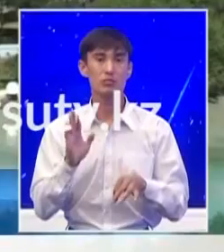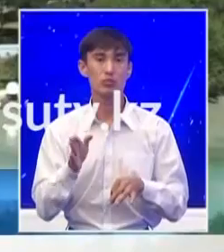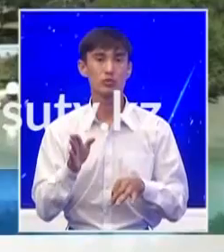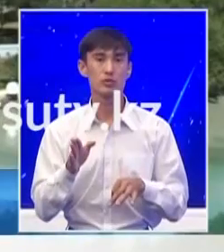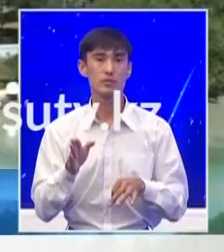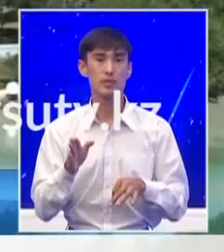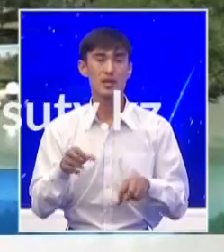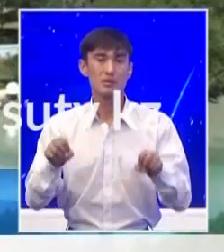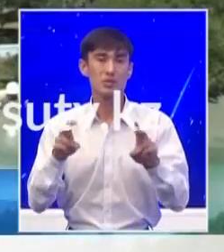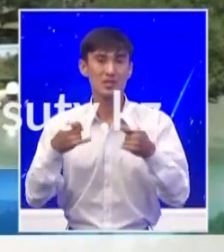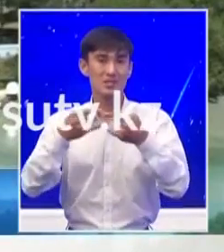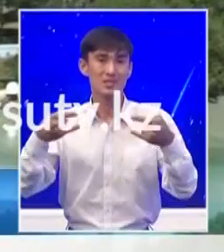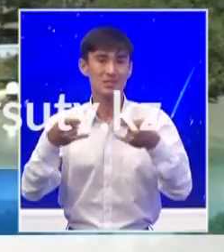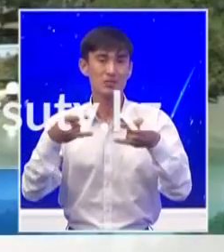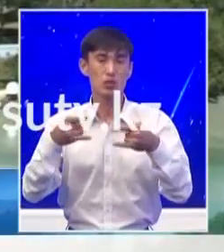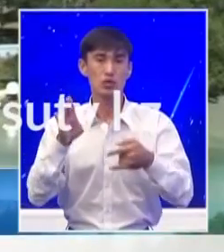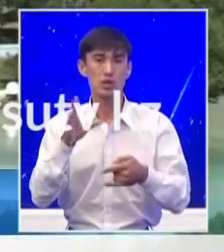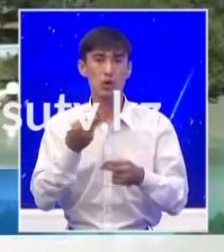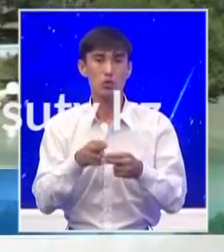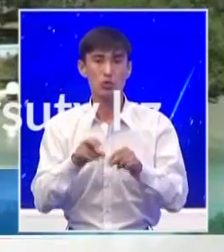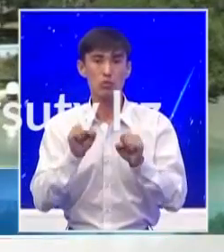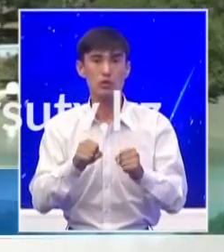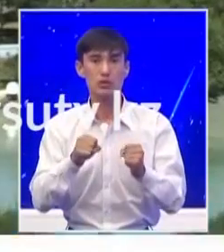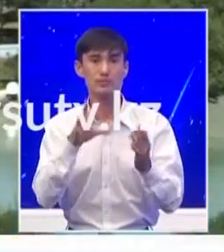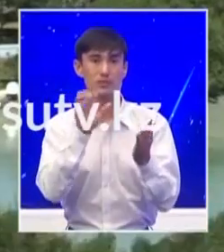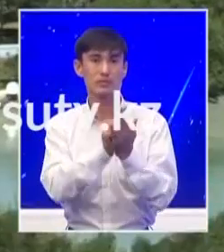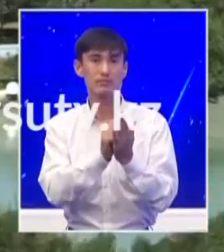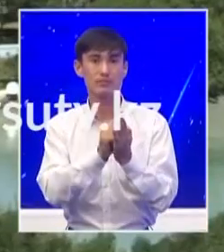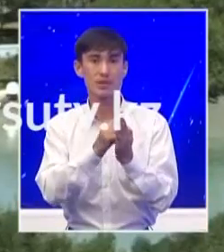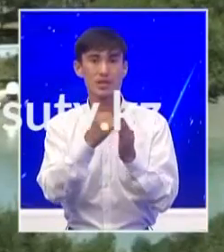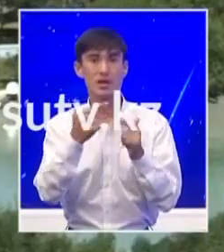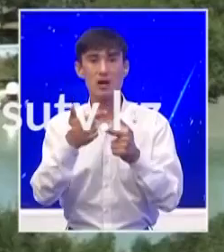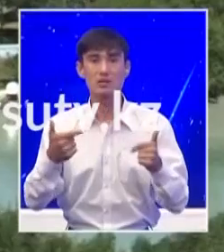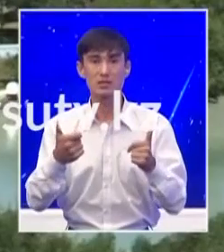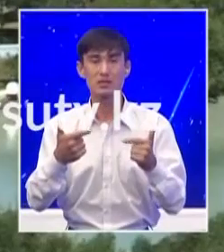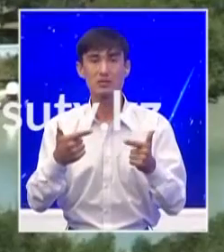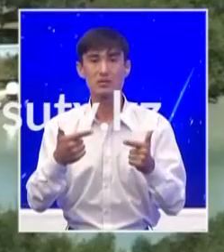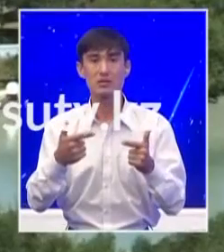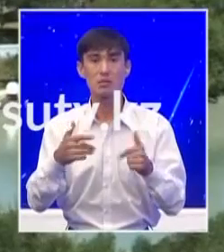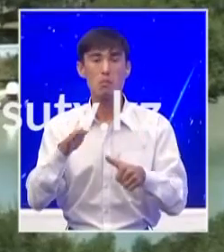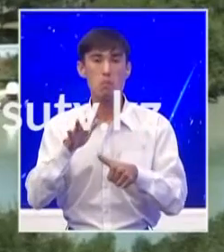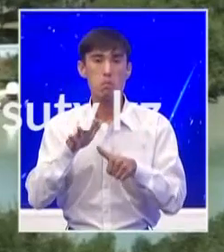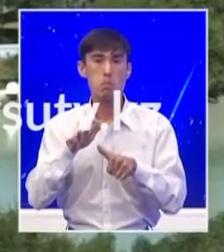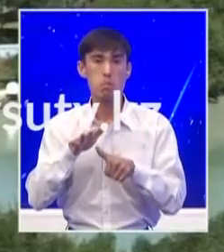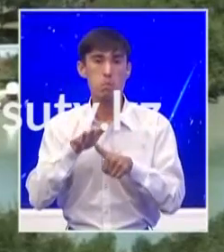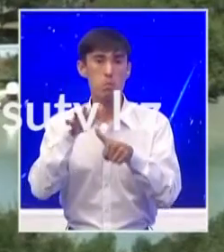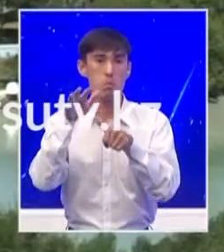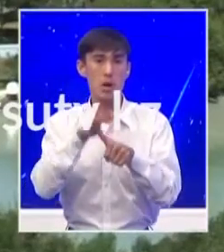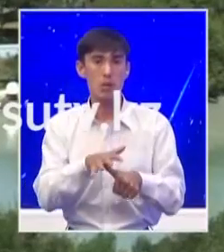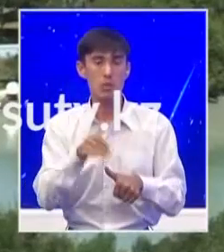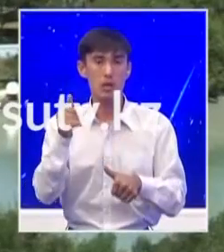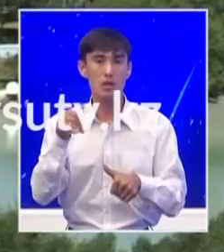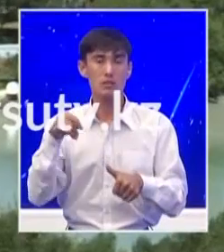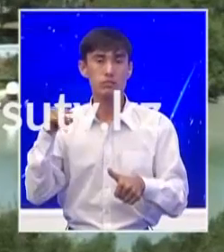стоять интерактивные доски, по которым можно будет забронировать гостиницы, параплан, там, если зимой приехать,